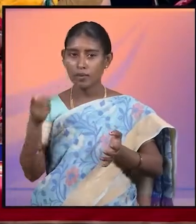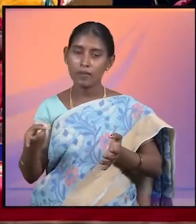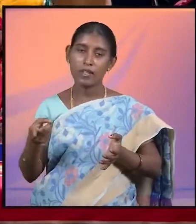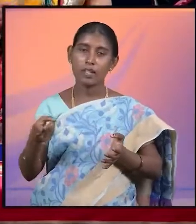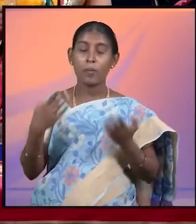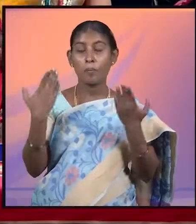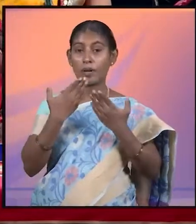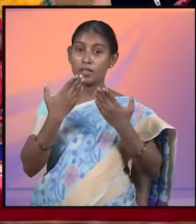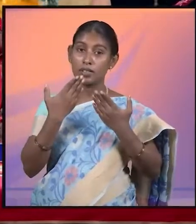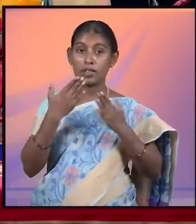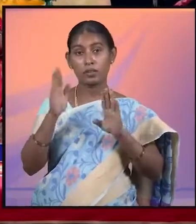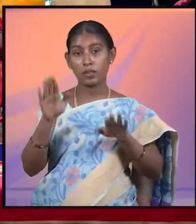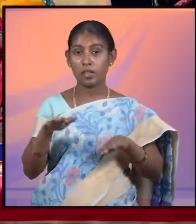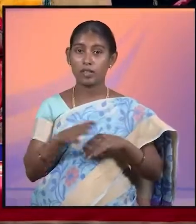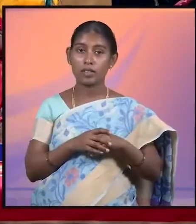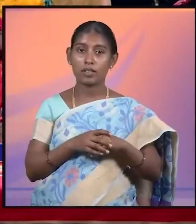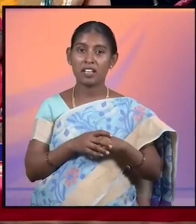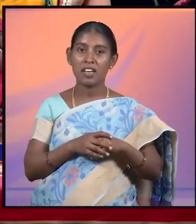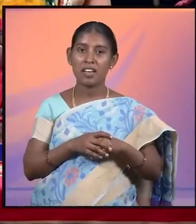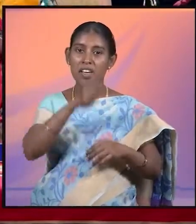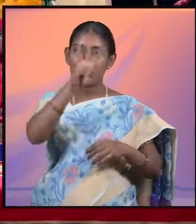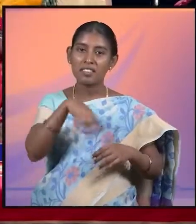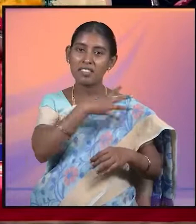சிறைச்சாலை மாறிடுச்சு, அறச்சாலையா